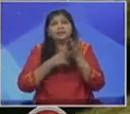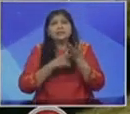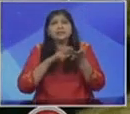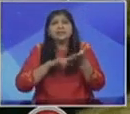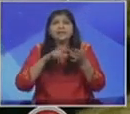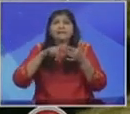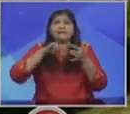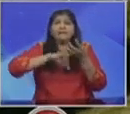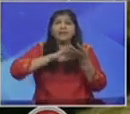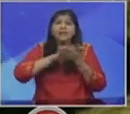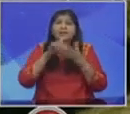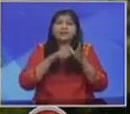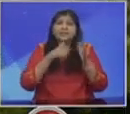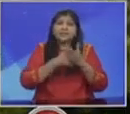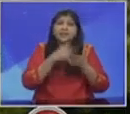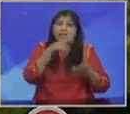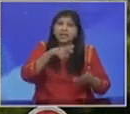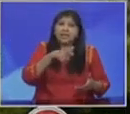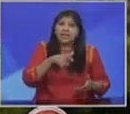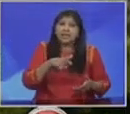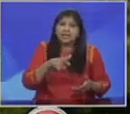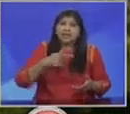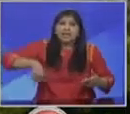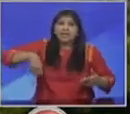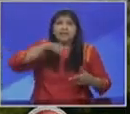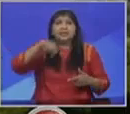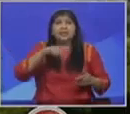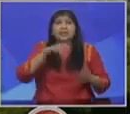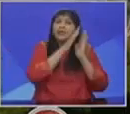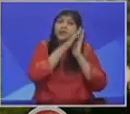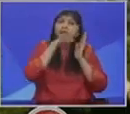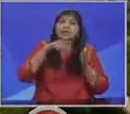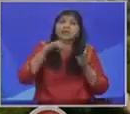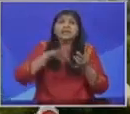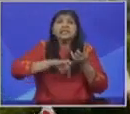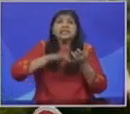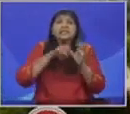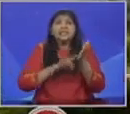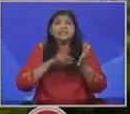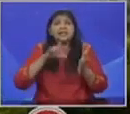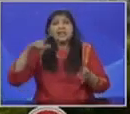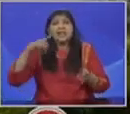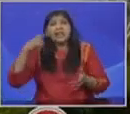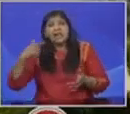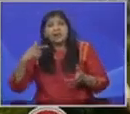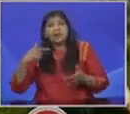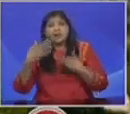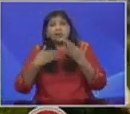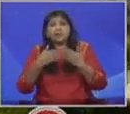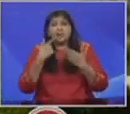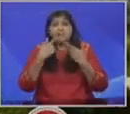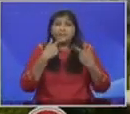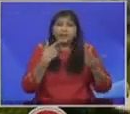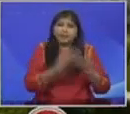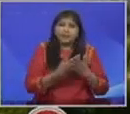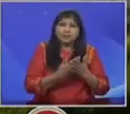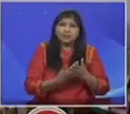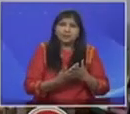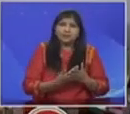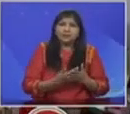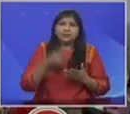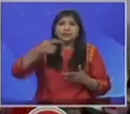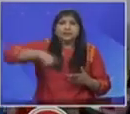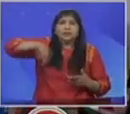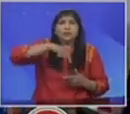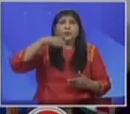हार्दं स्वागतम् अस्ति। एकता मूर्त्याः दक्षिणतः सातपुला पर्वतमाला